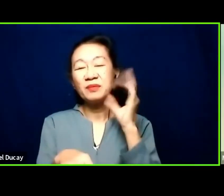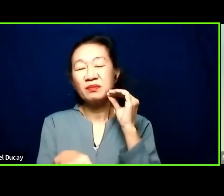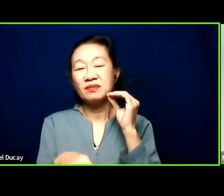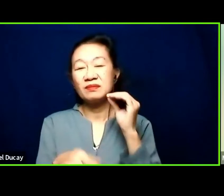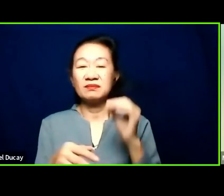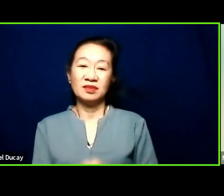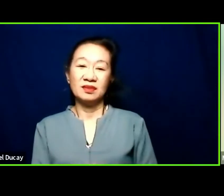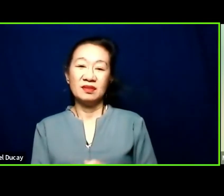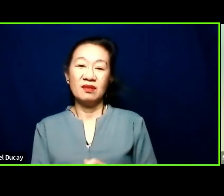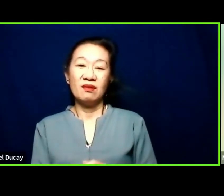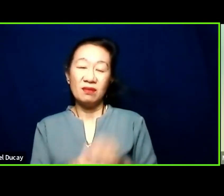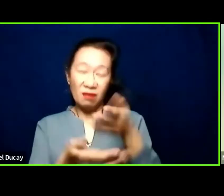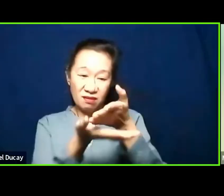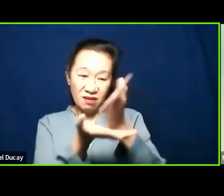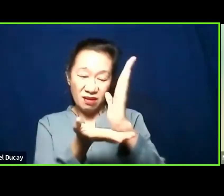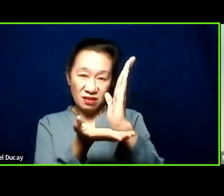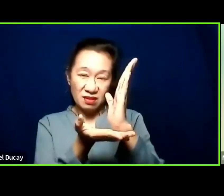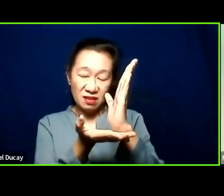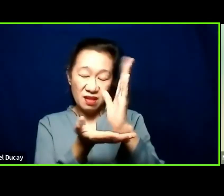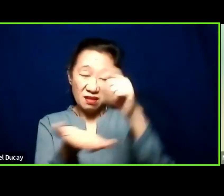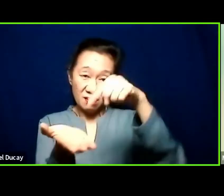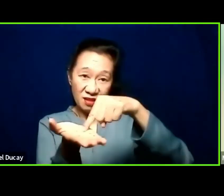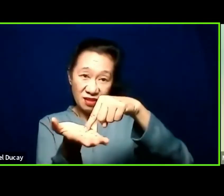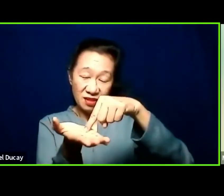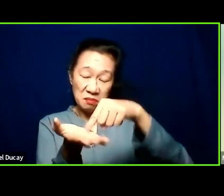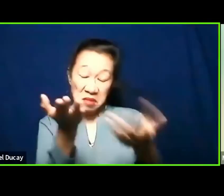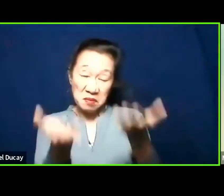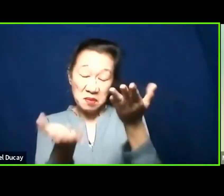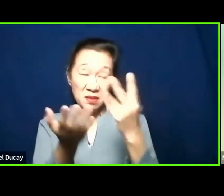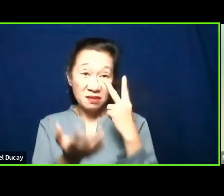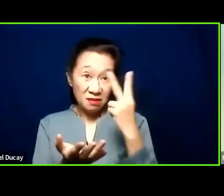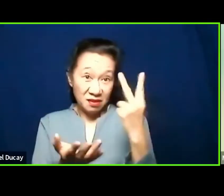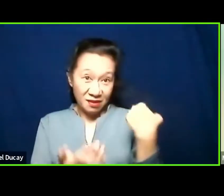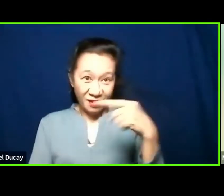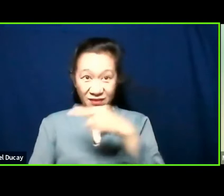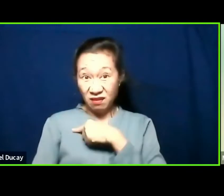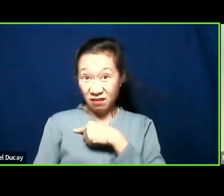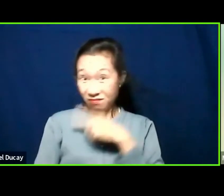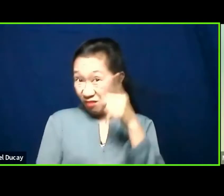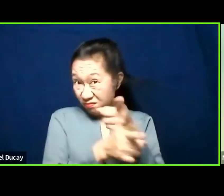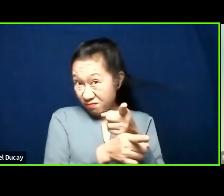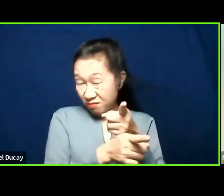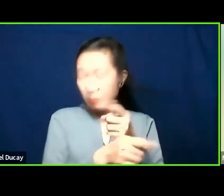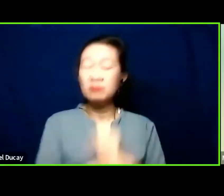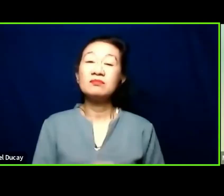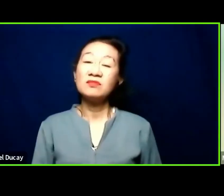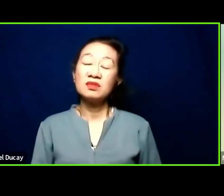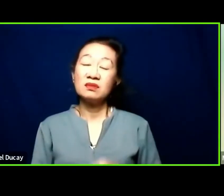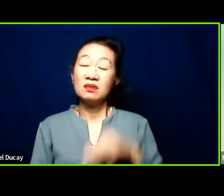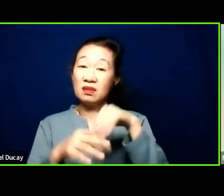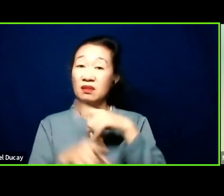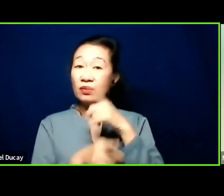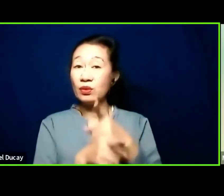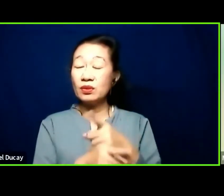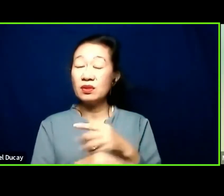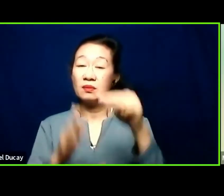nakakaranas ng karapatan na ito. Siguro makikita naman natin, di ba? Actually, sa Magna